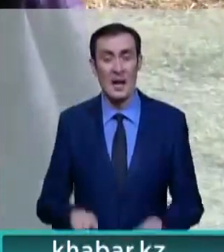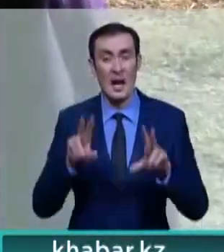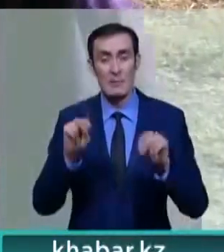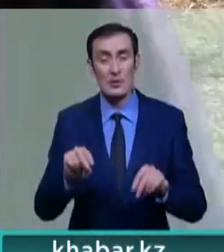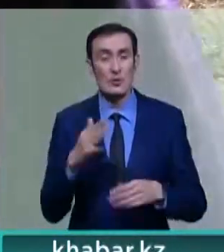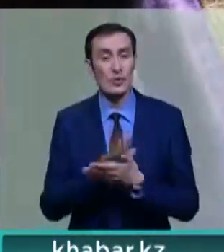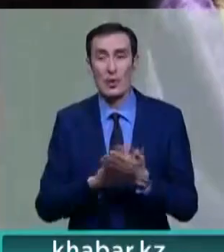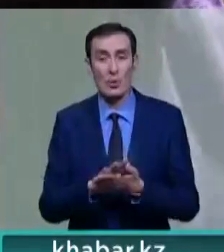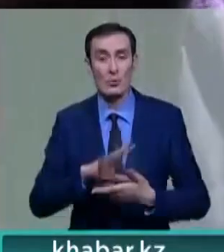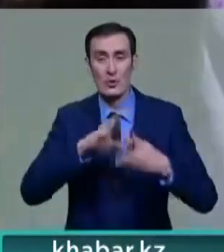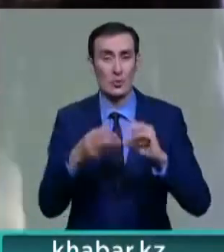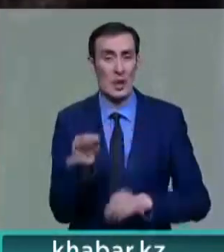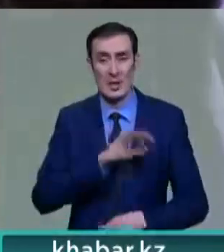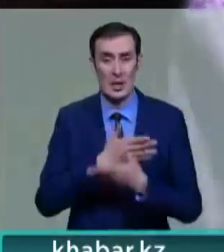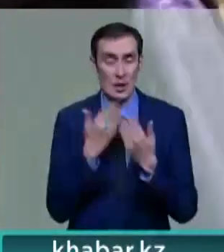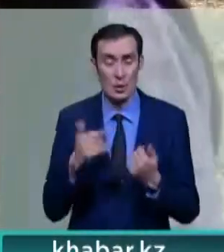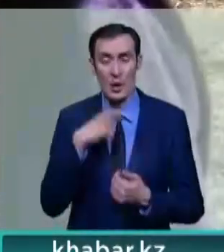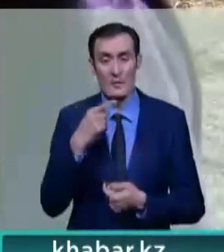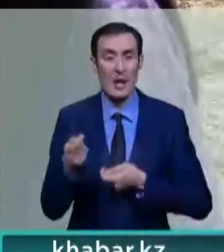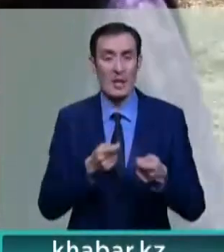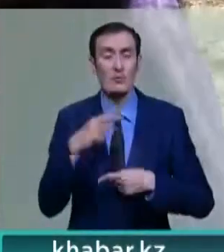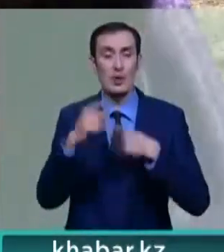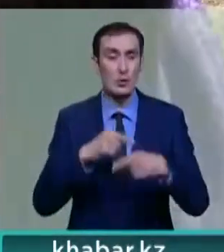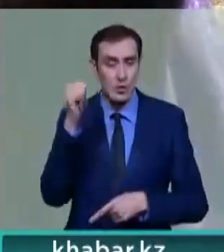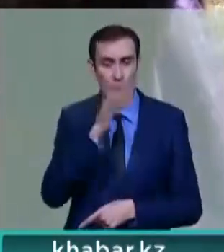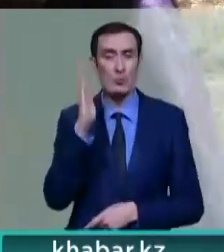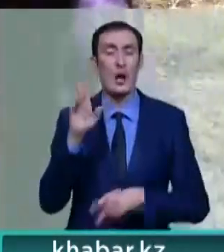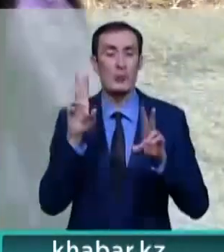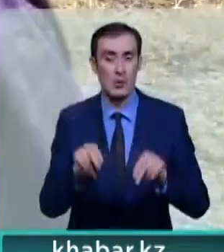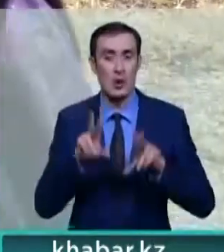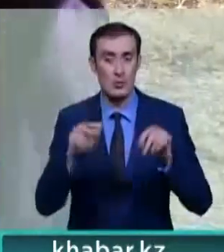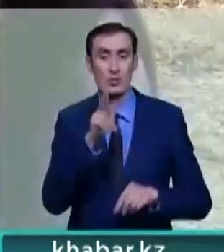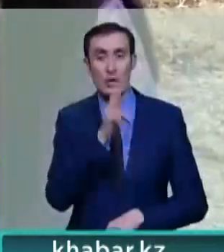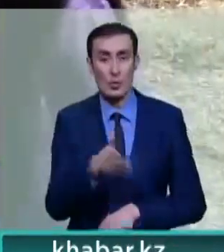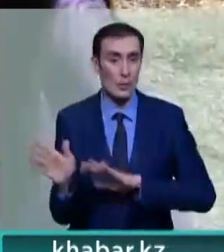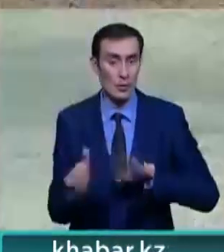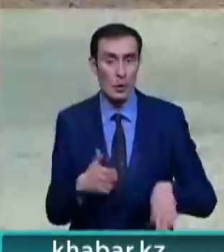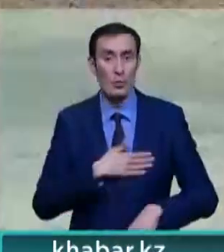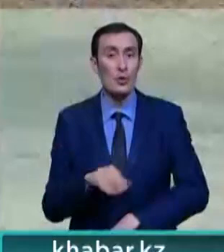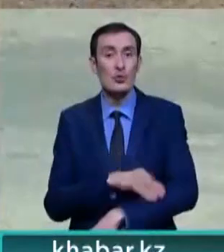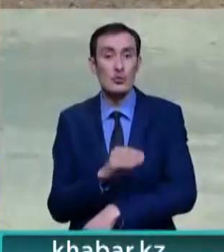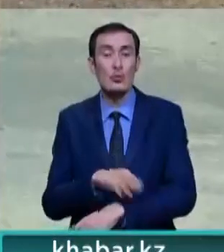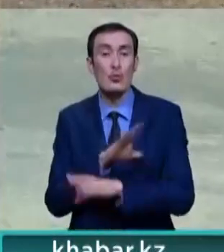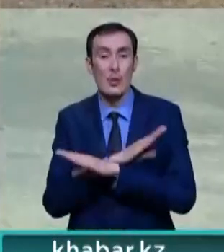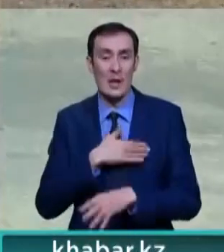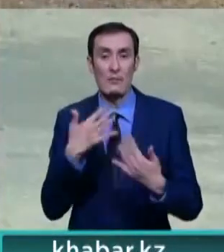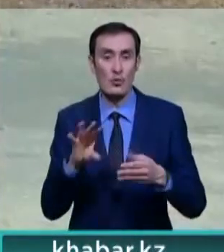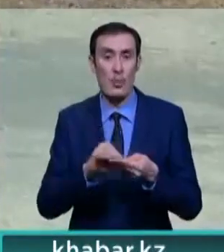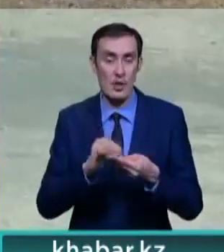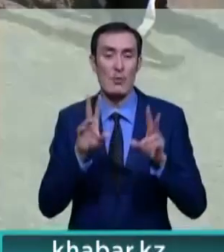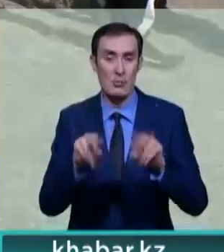Обещания дают, но пользы нет. Ходили к акиму, говорит, следующий год, следующий год. 3 года прошло, мой супруг умер уже, а нам все